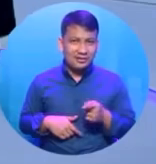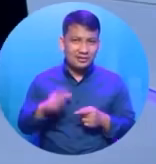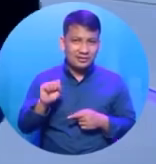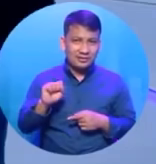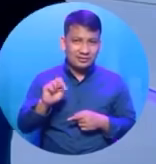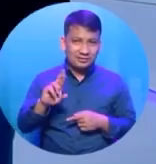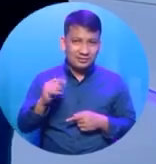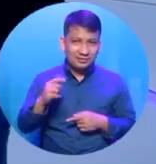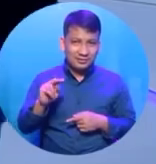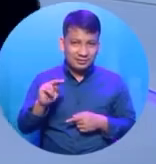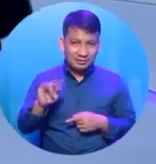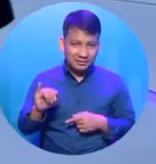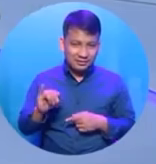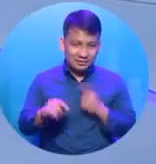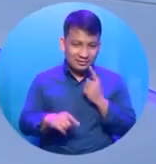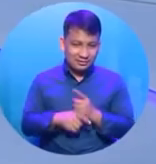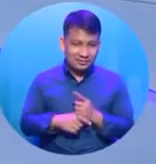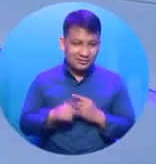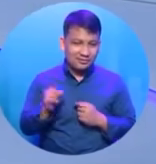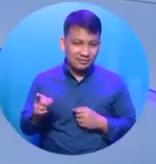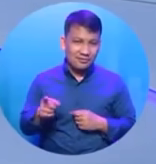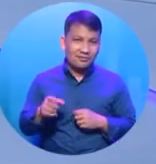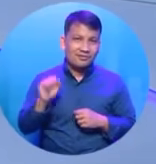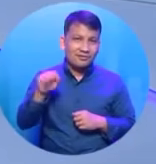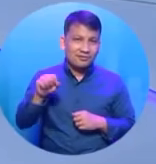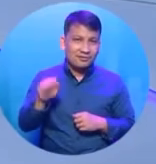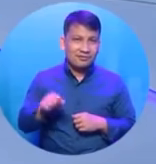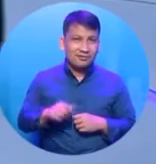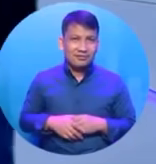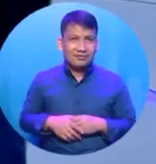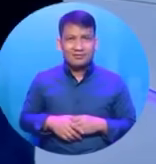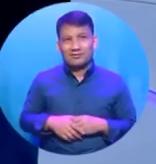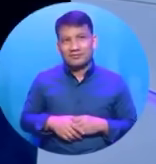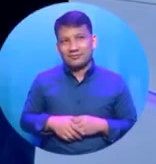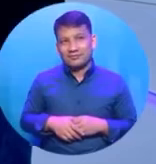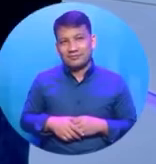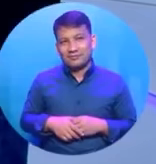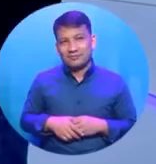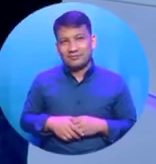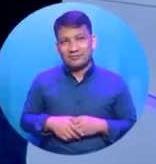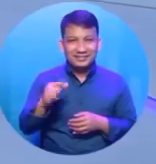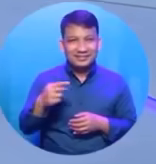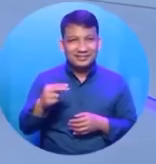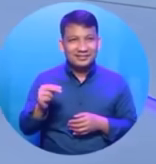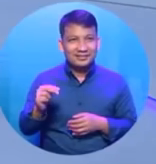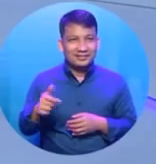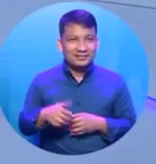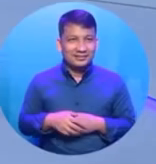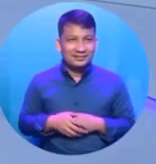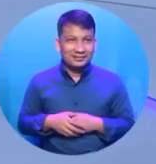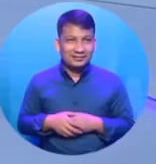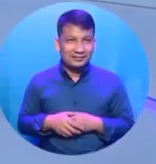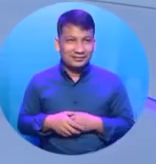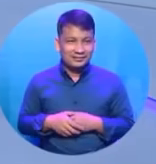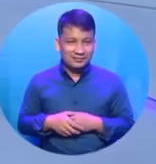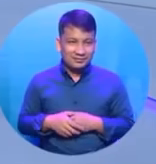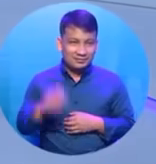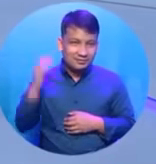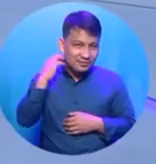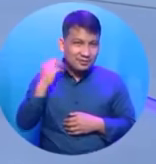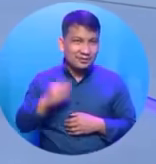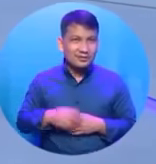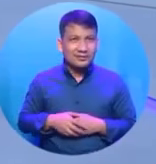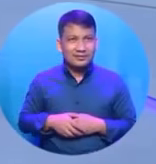Taga-Sarangani ka, di ba? Oo. Oo. Oo, saan sa Sarangani? Sa